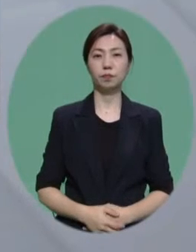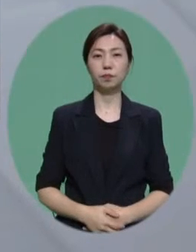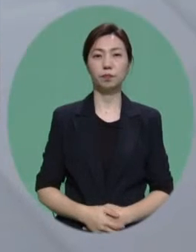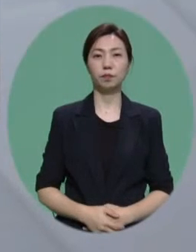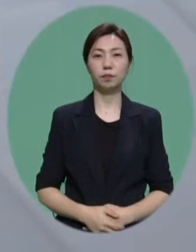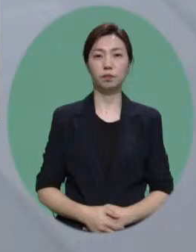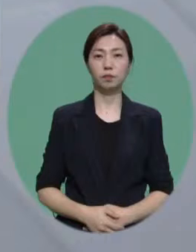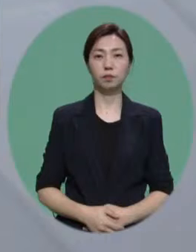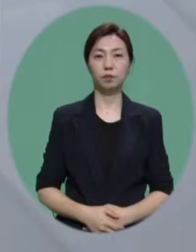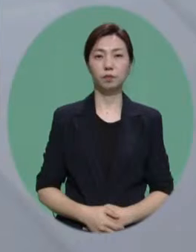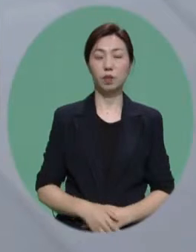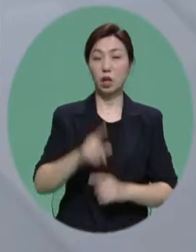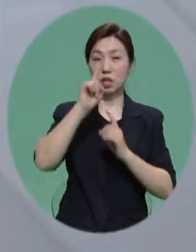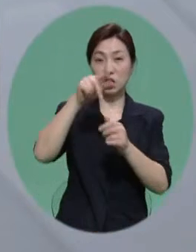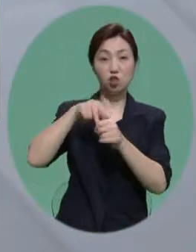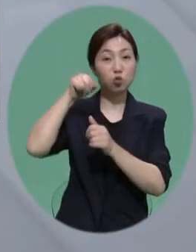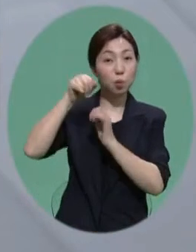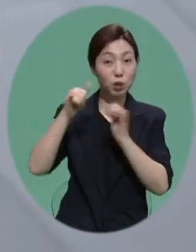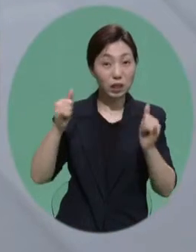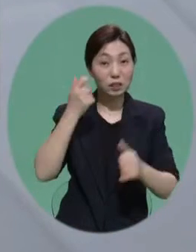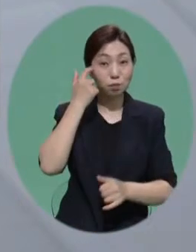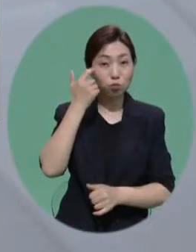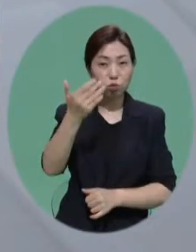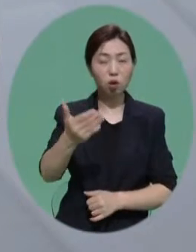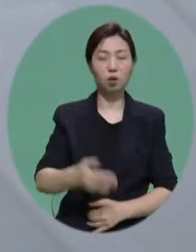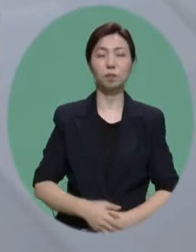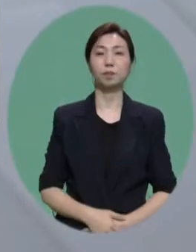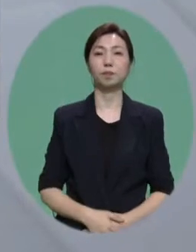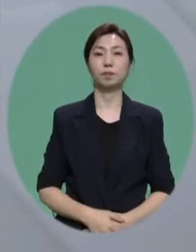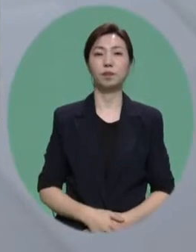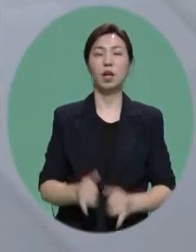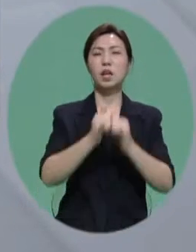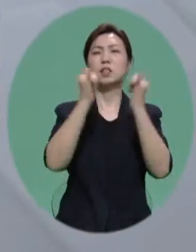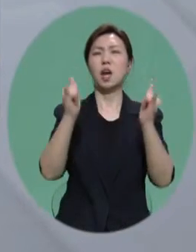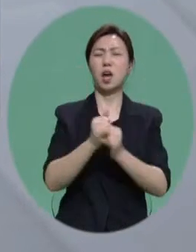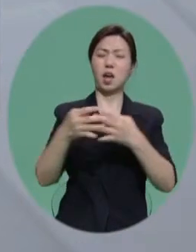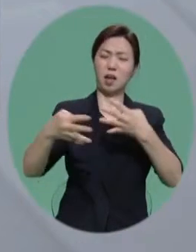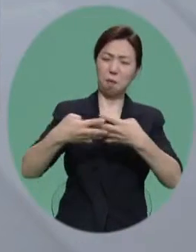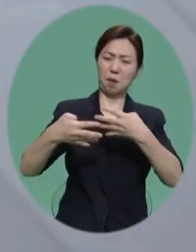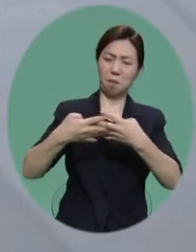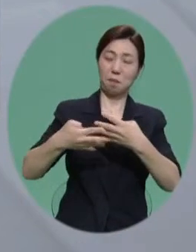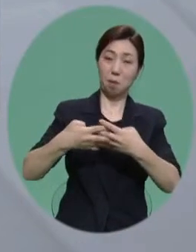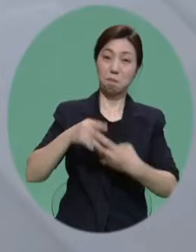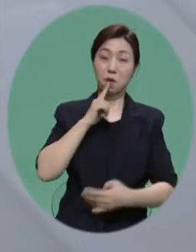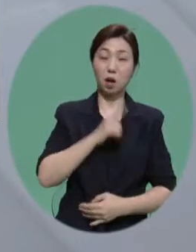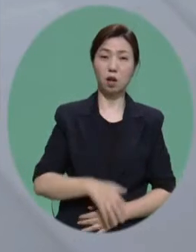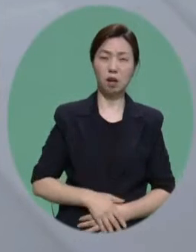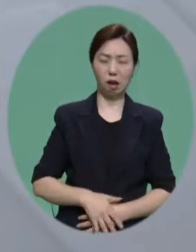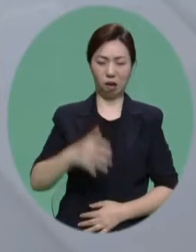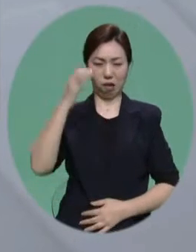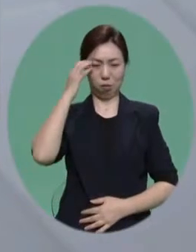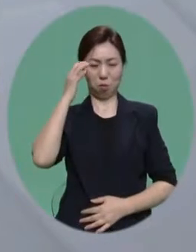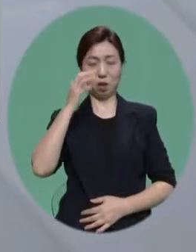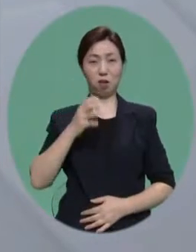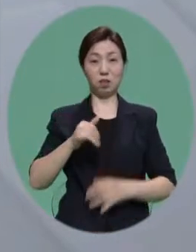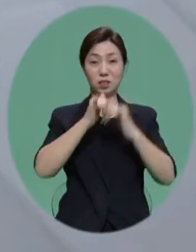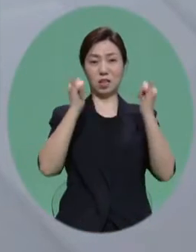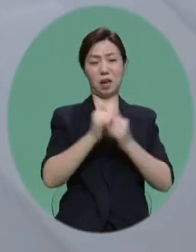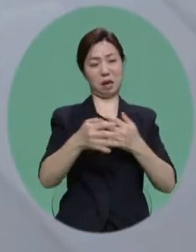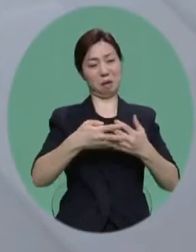이제 부모님 의원님께서 뭐 사회적 합이 를 많이 말씀하세요 곤란한 건 전부 사회적 합의의